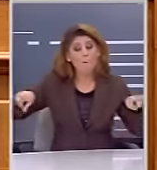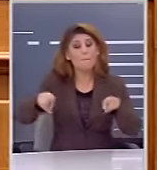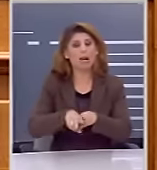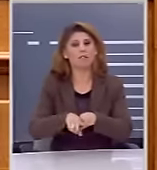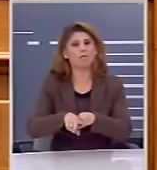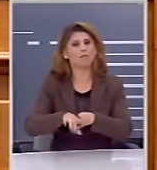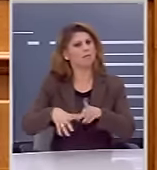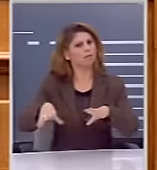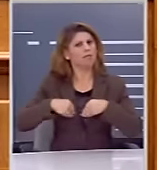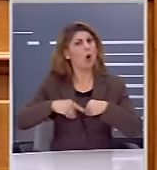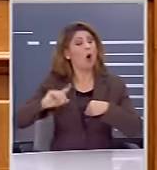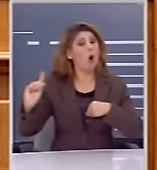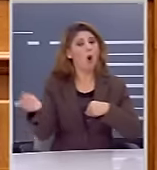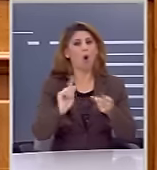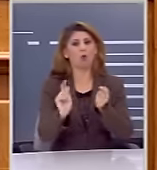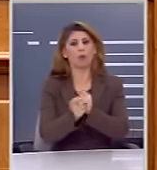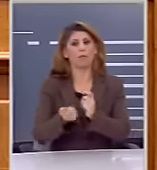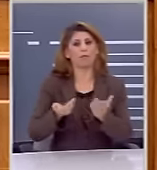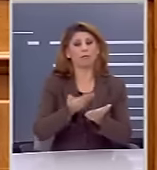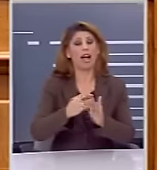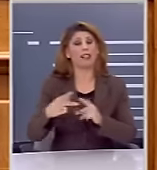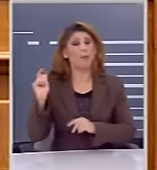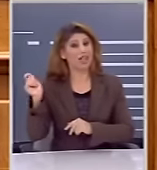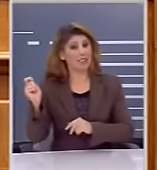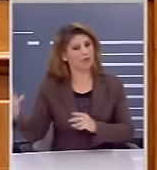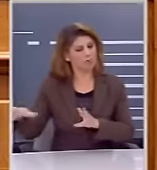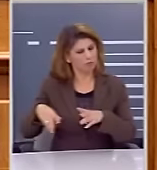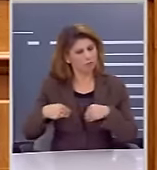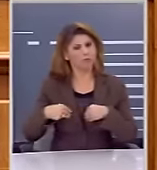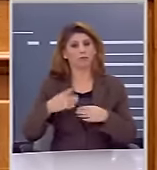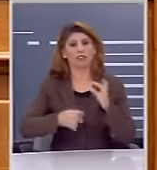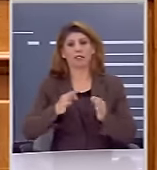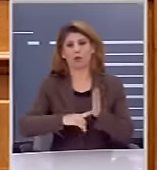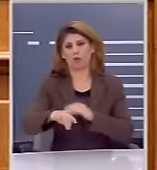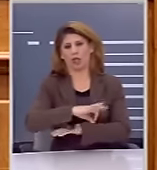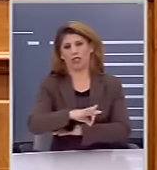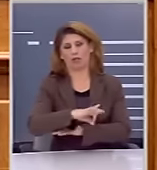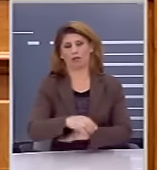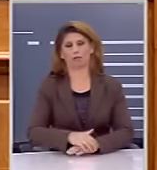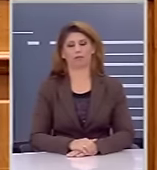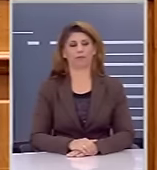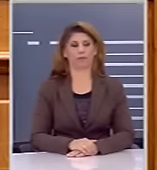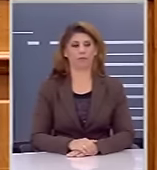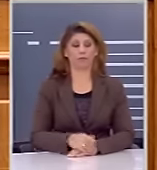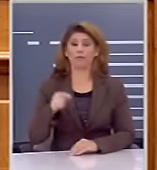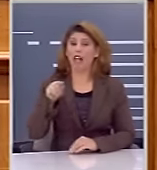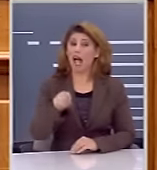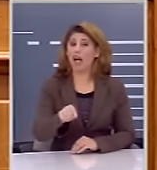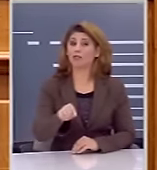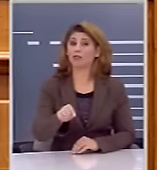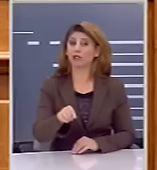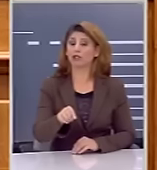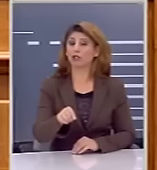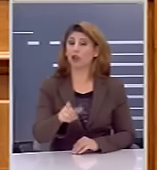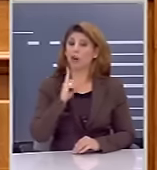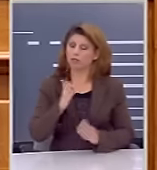σχεδόν όλες τις τροπολογίες που κατατέθησαν από την αντιπολίτευση κατά τη συζήτηση των νομοσχεδίων. Και αυτό είναι, και αυτή